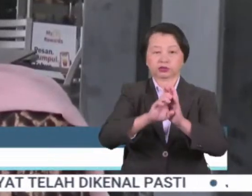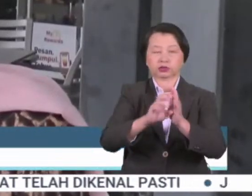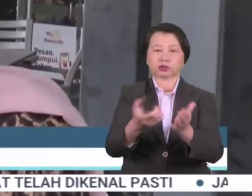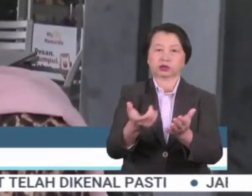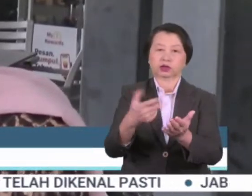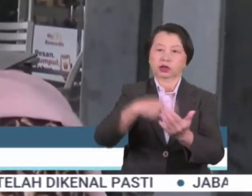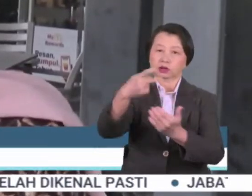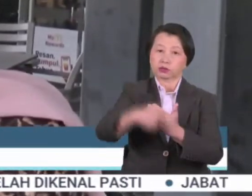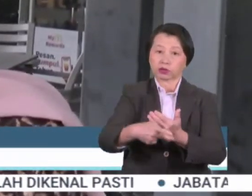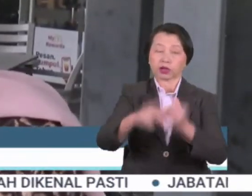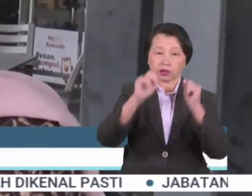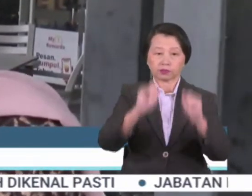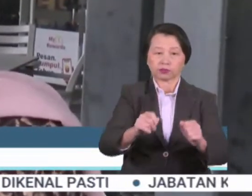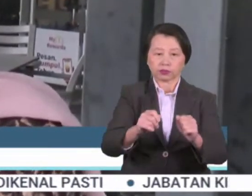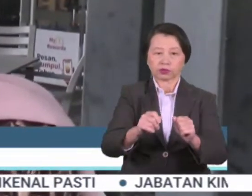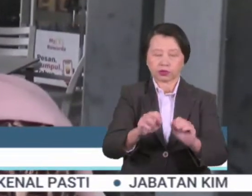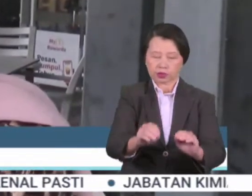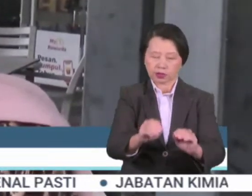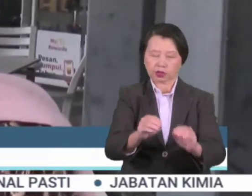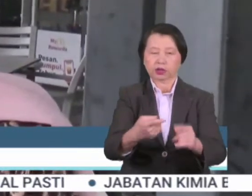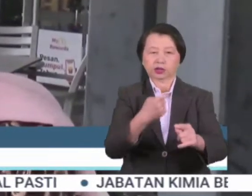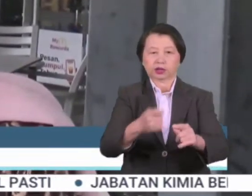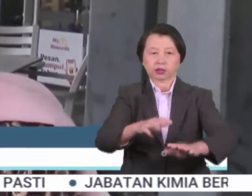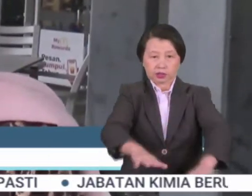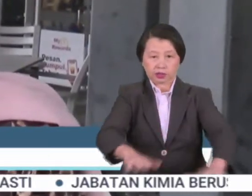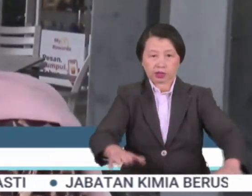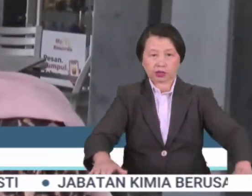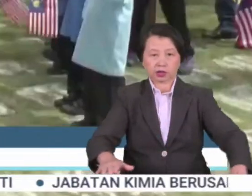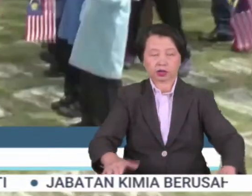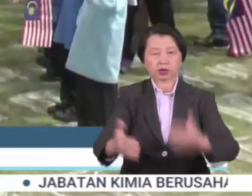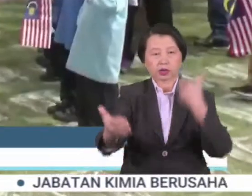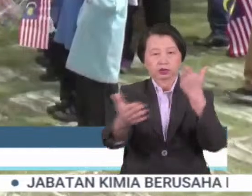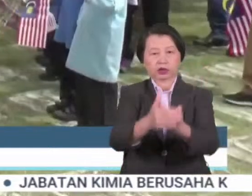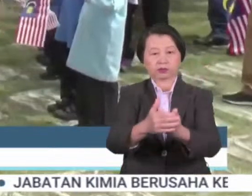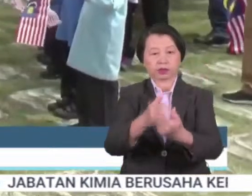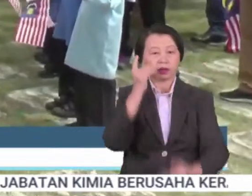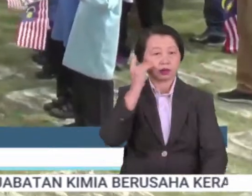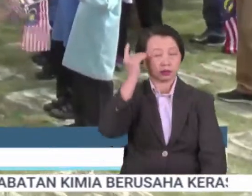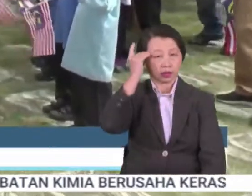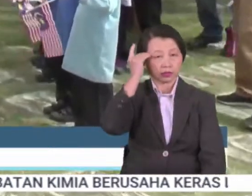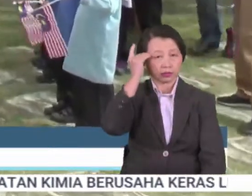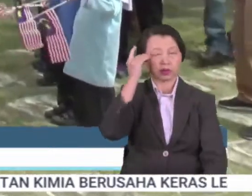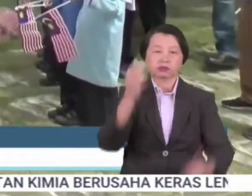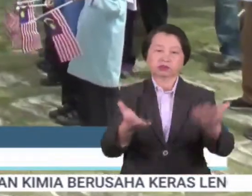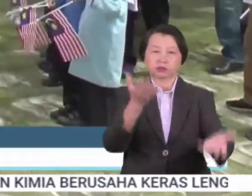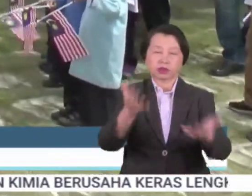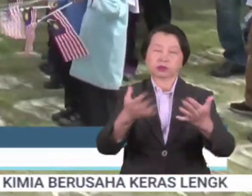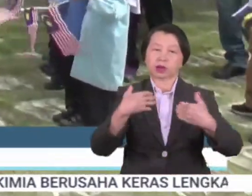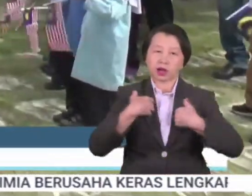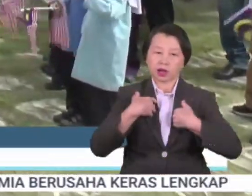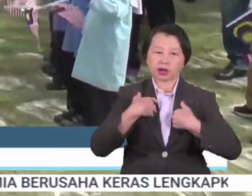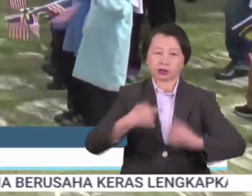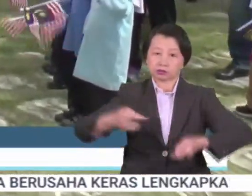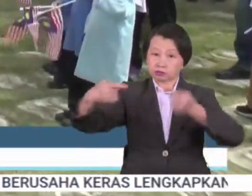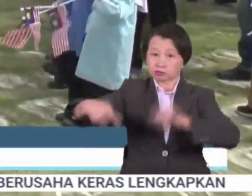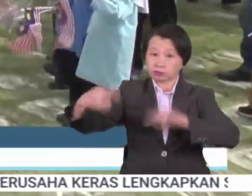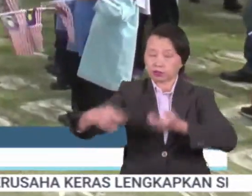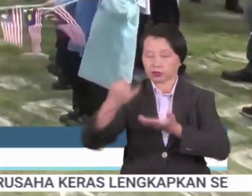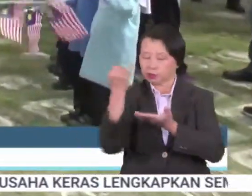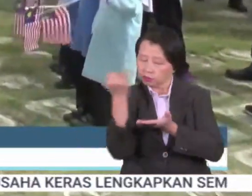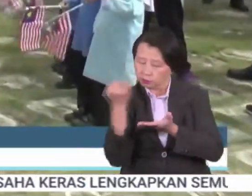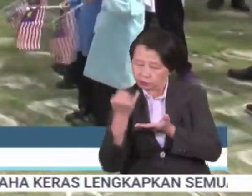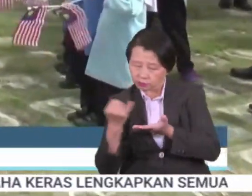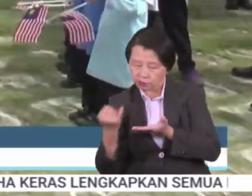program-program ini boleh dipupuk dari peringkat kanak-kanak lagi hingga ke dewasa mungkin diadakan pertandingan